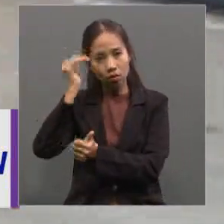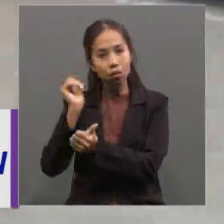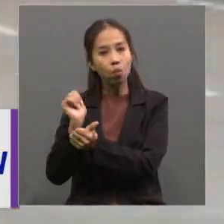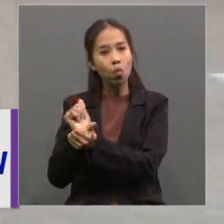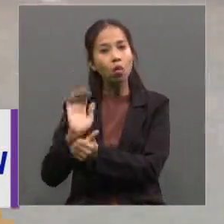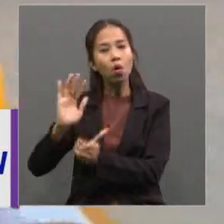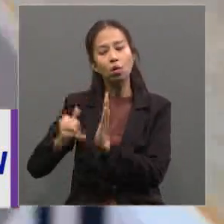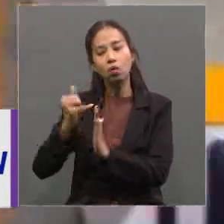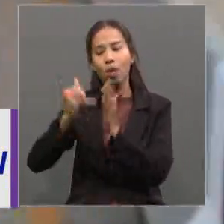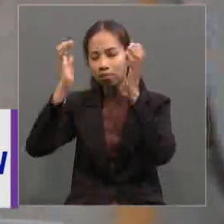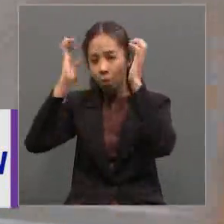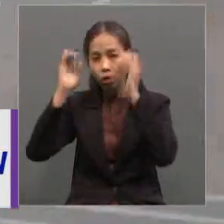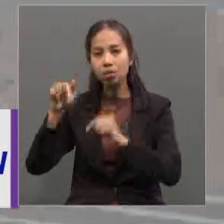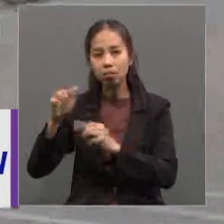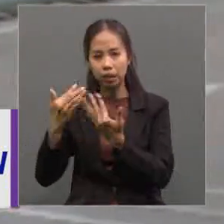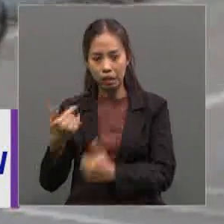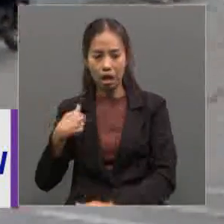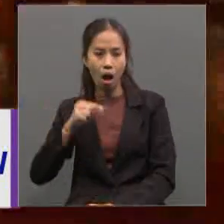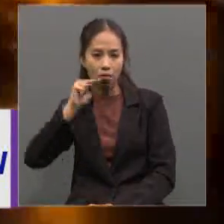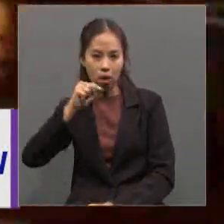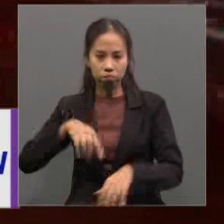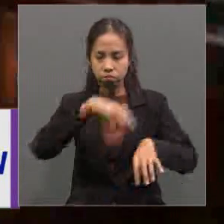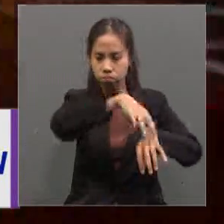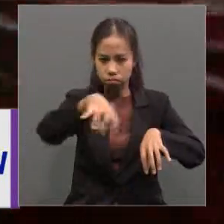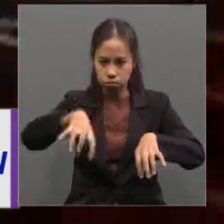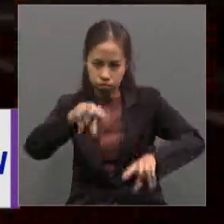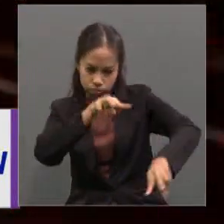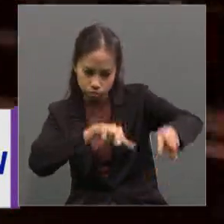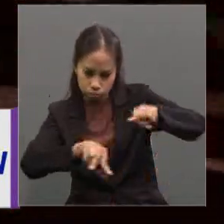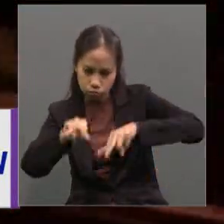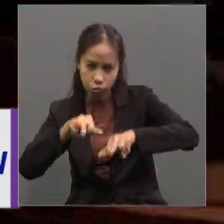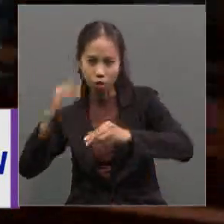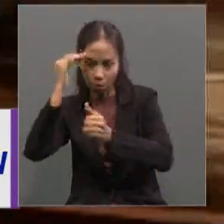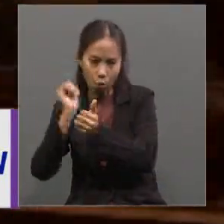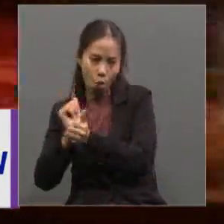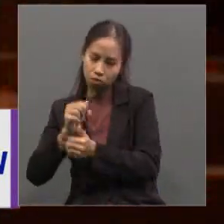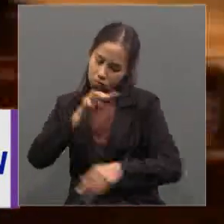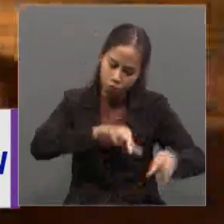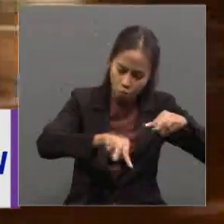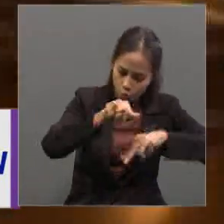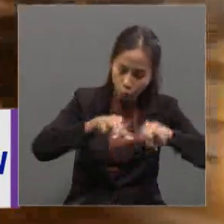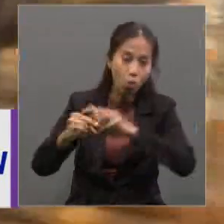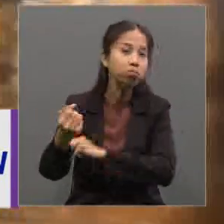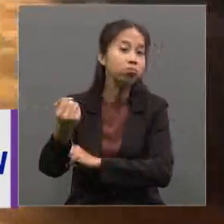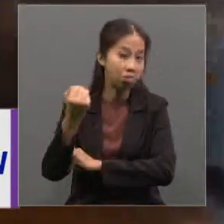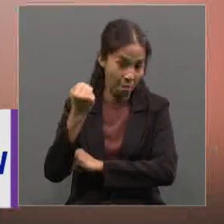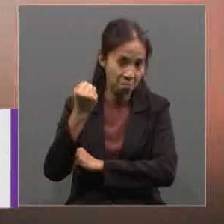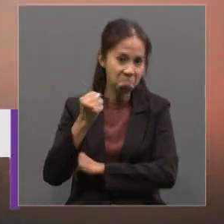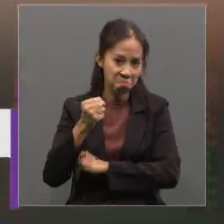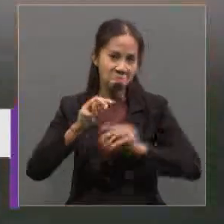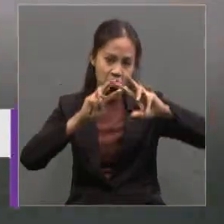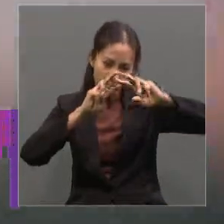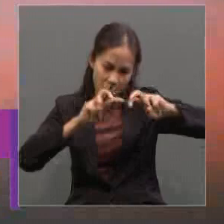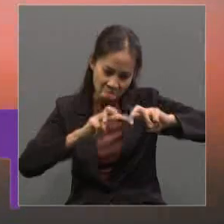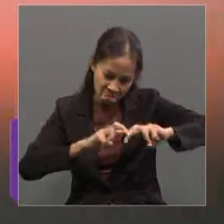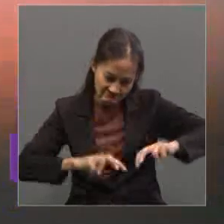วจภูธรจังหวัดสระบุรีสั่งการให้ทุกพื้นที่เนี่ยเพิ่มความถี่ในการลงไปตรวจสอบและให้ชุดตรวจสอบทำการสืบสวนหา